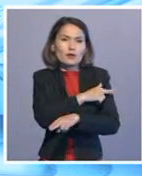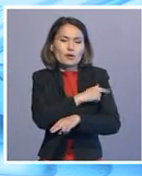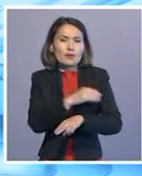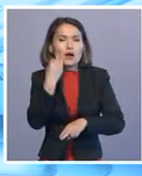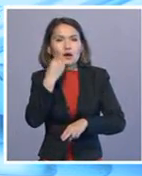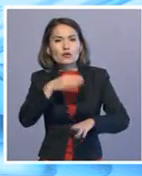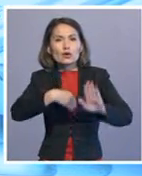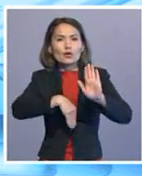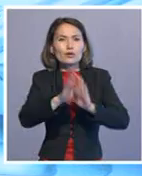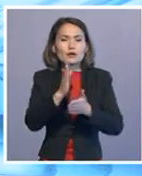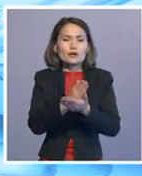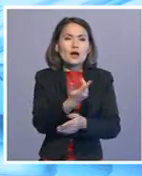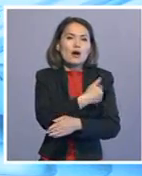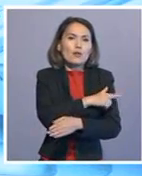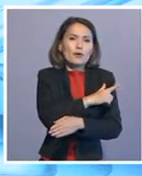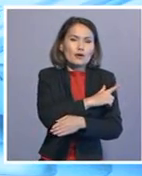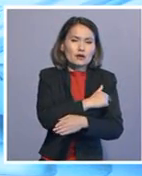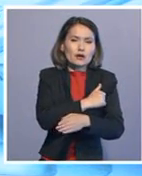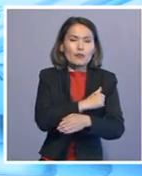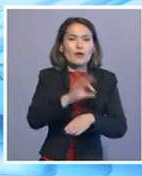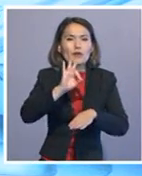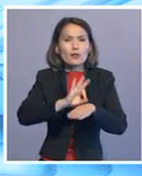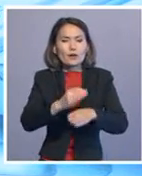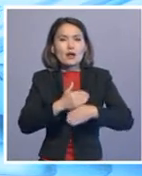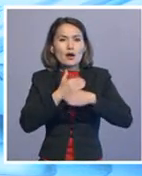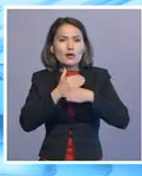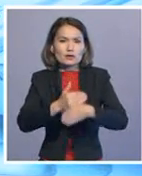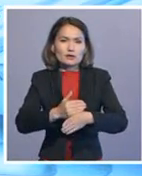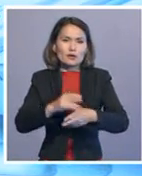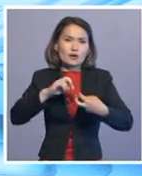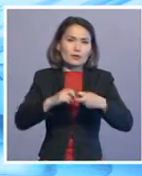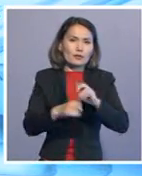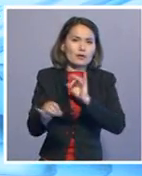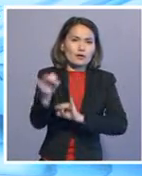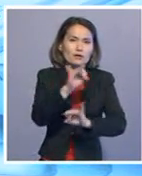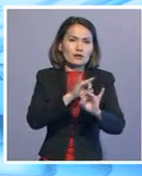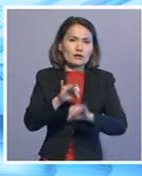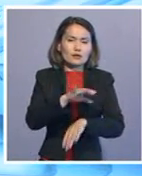қозғады. Мейірбикелердің деңгейі мен қоғамдағы орнын жоғарылату жайында ортаға салды.